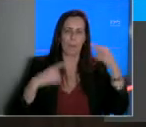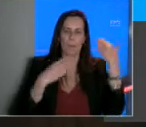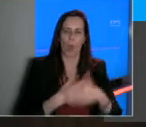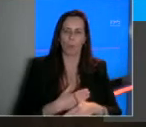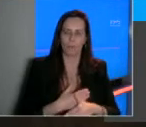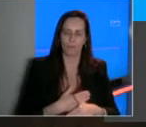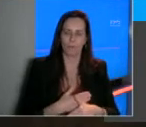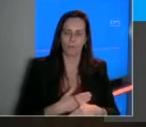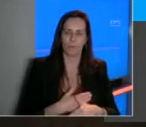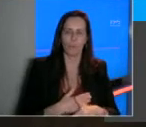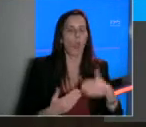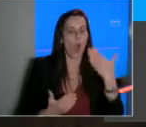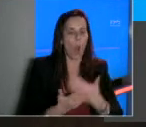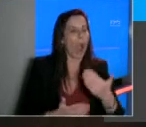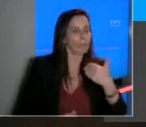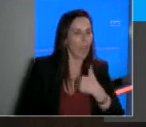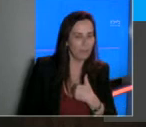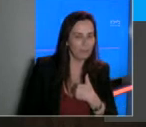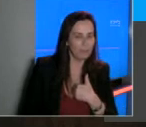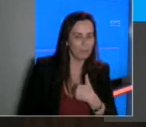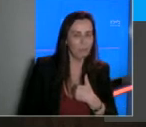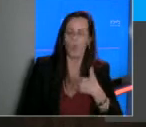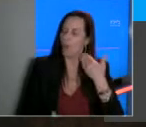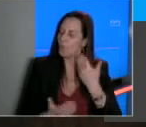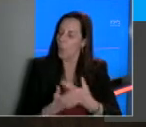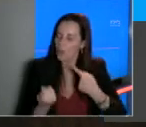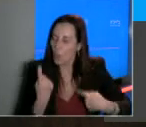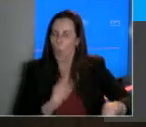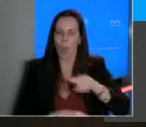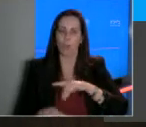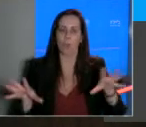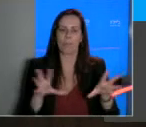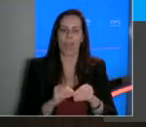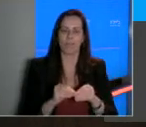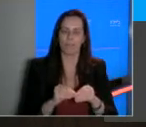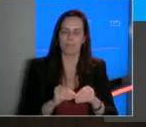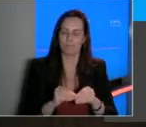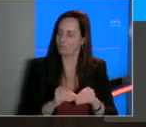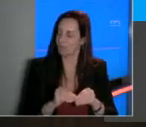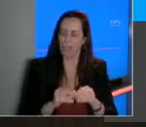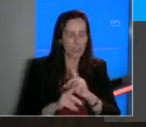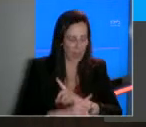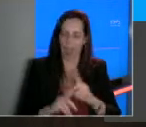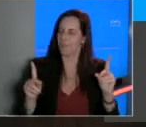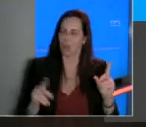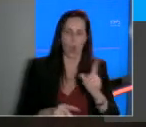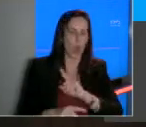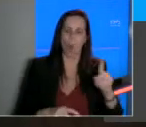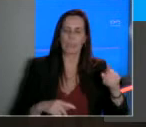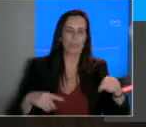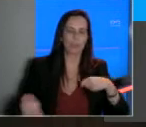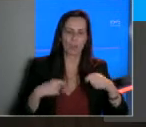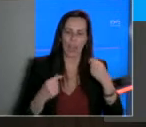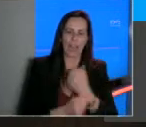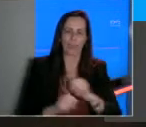האחרונים. הוכחתי אני, והוכחנו כולנו יחד, שלעולם לא נתפשר